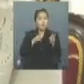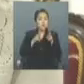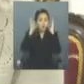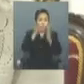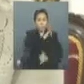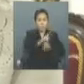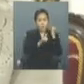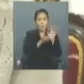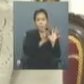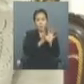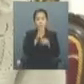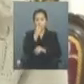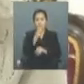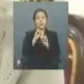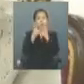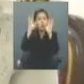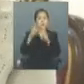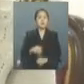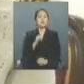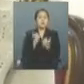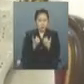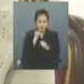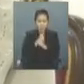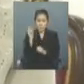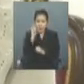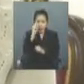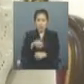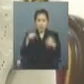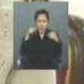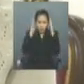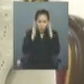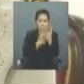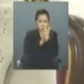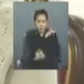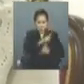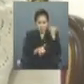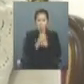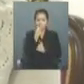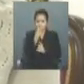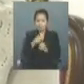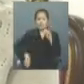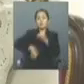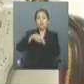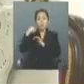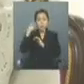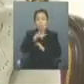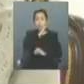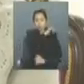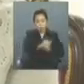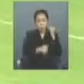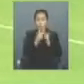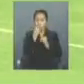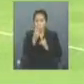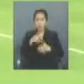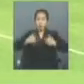เพราะสิ่งที่ทำเป็นรูปธรรมก็คือทำอย่างไรให้มีแฟนคลับเนี่ยเข้าชมมากยิ่งแฟนคลับมากก็ยิ่งทำให้การแข่งขันนั้นสนุกน